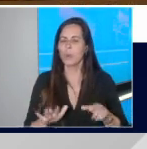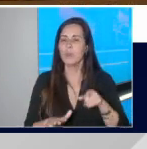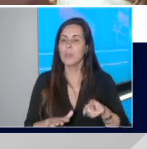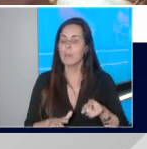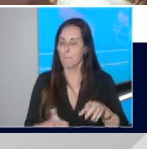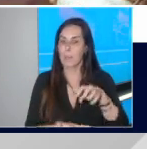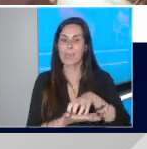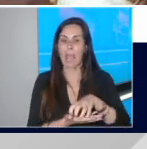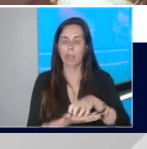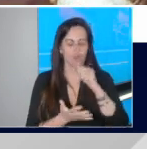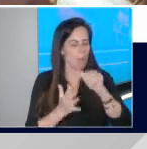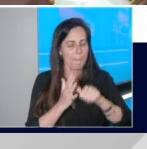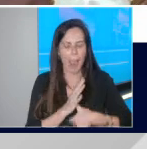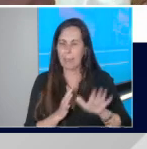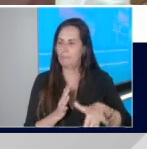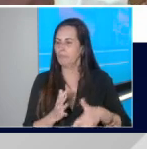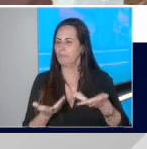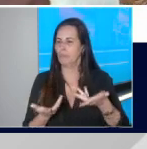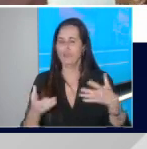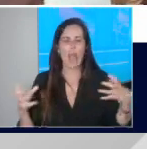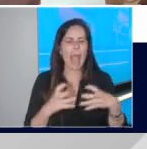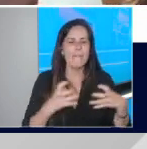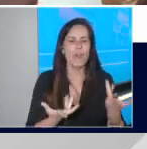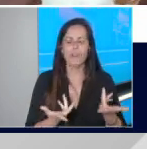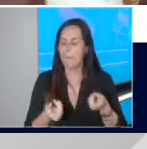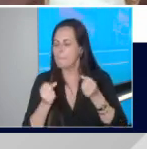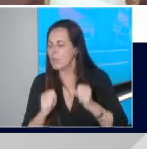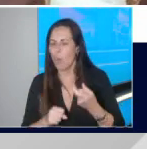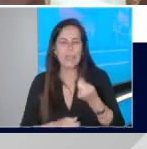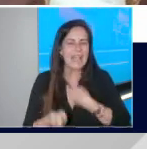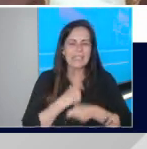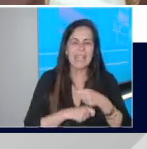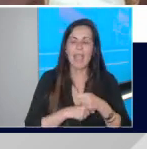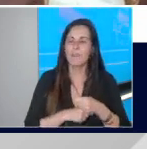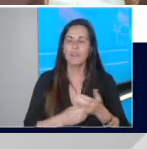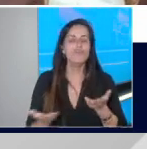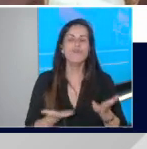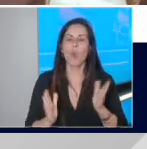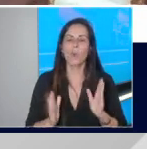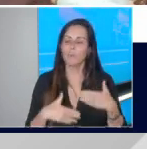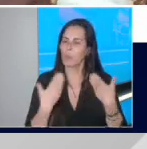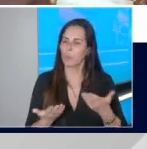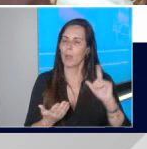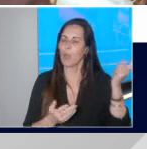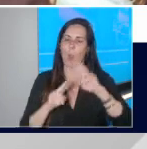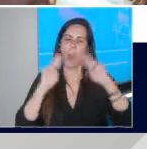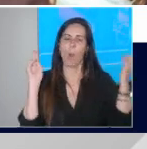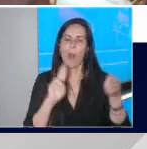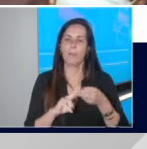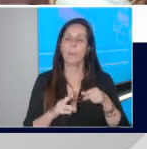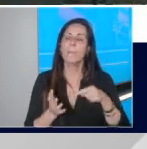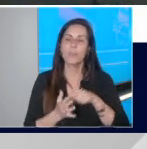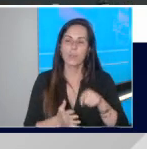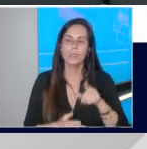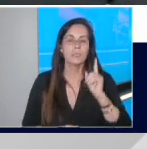מהווה מרכז של בנקאות, של מרכזי חברות, של ביטוח, של פיננסים, של שירותים שנותנים לעולם גלובלי, ובשביל